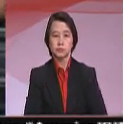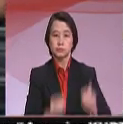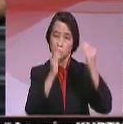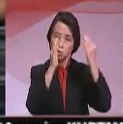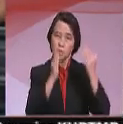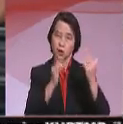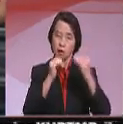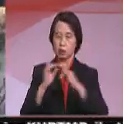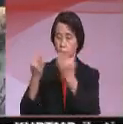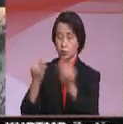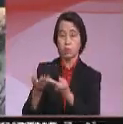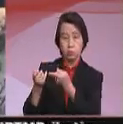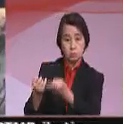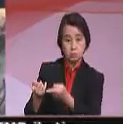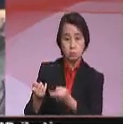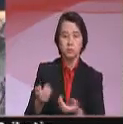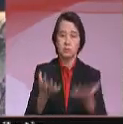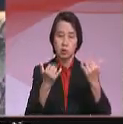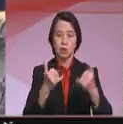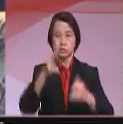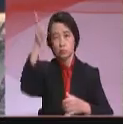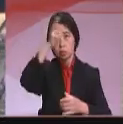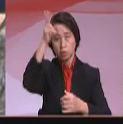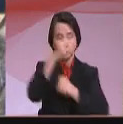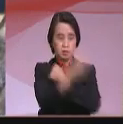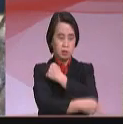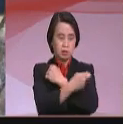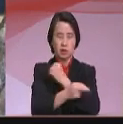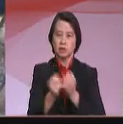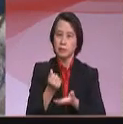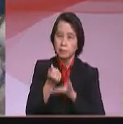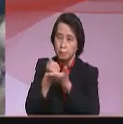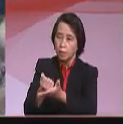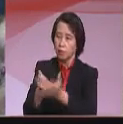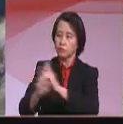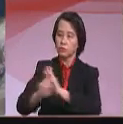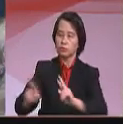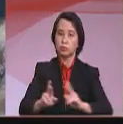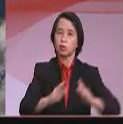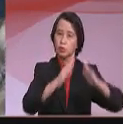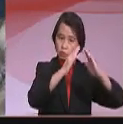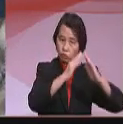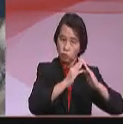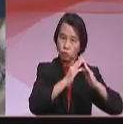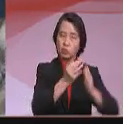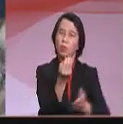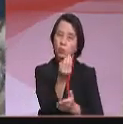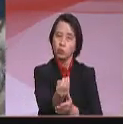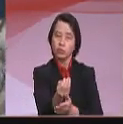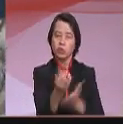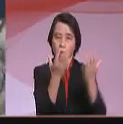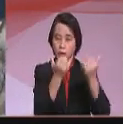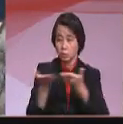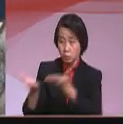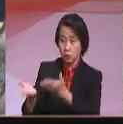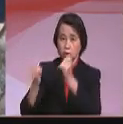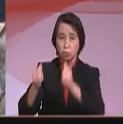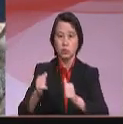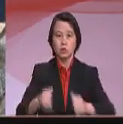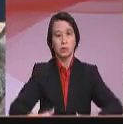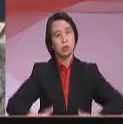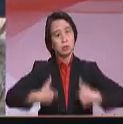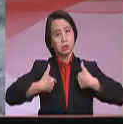Harapan besar keluarga ini adalah agar kerajaan negeri dapat membantu menyediakan sebuah unit rumah kos rendah agar mereka dapat